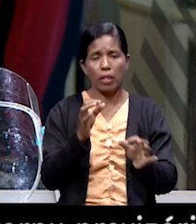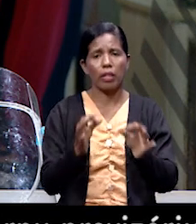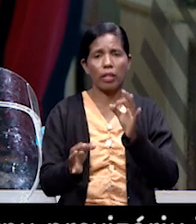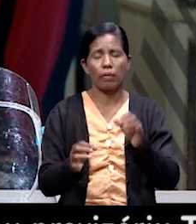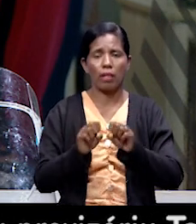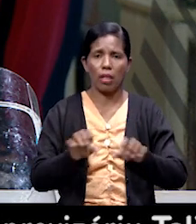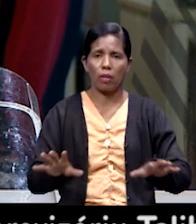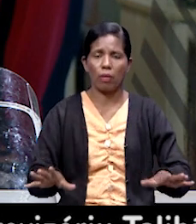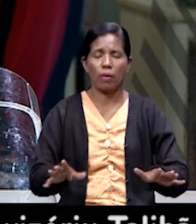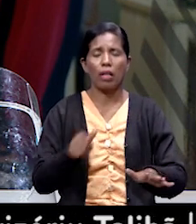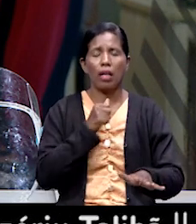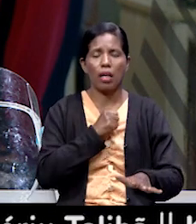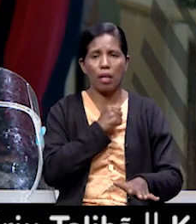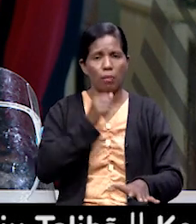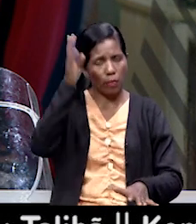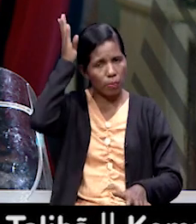Baukau.